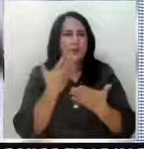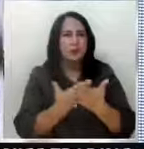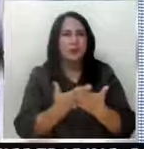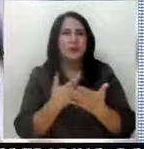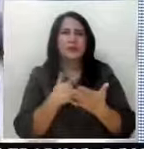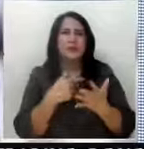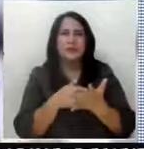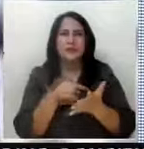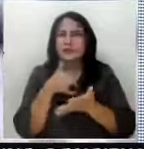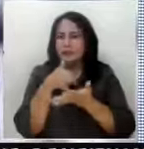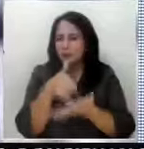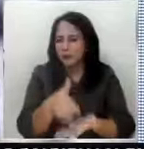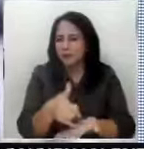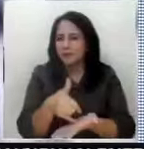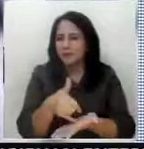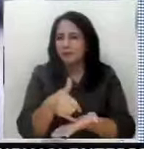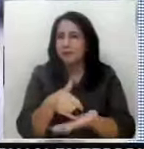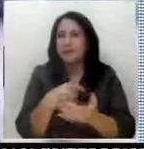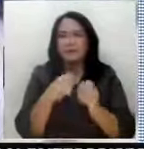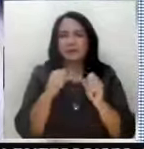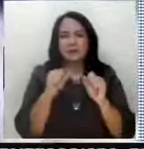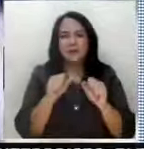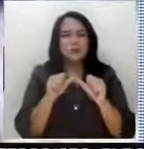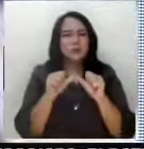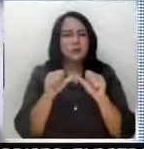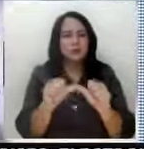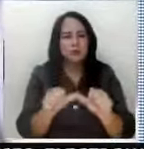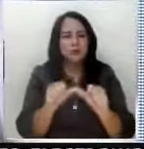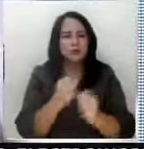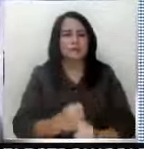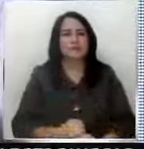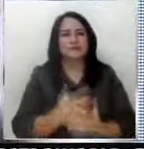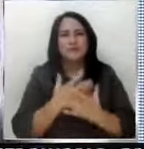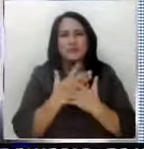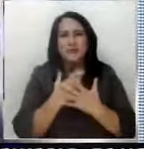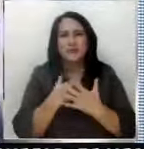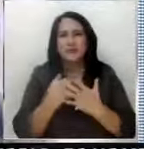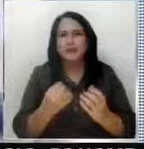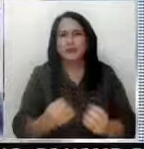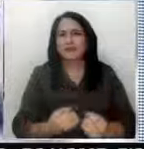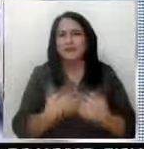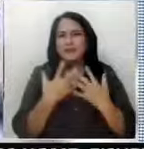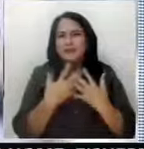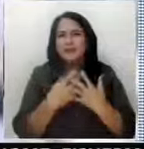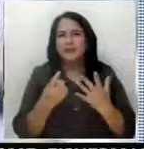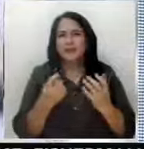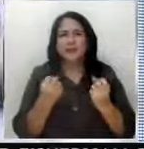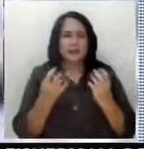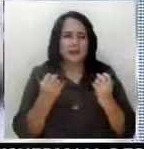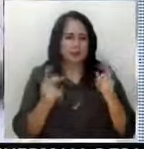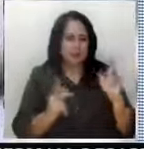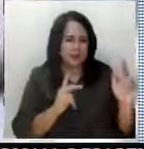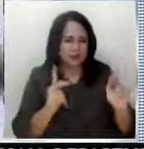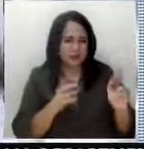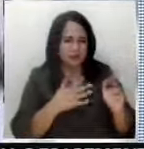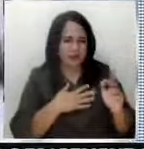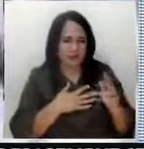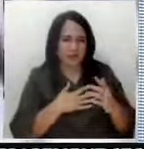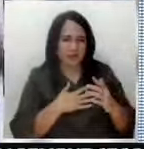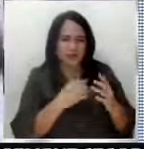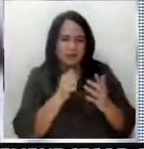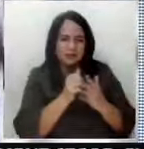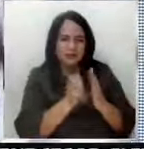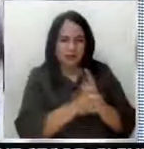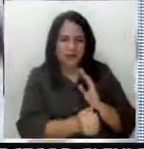award, I will be able to continue to inspire and be an inspiration to many people through my craft, especially po sa